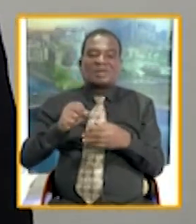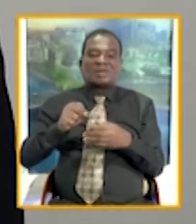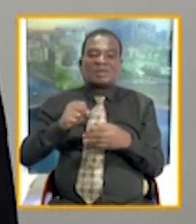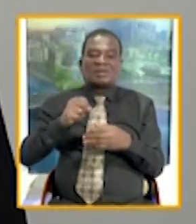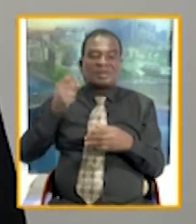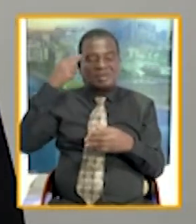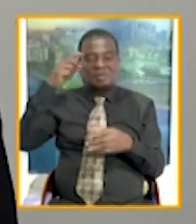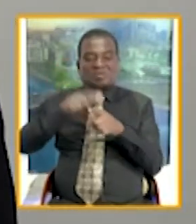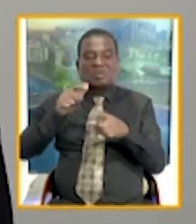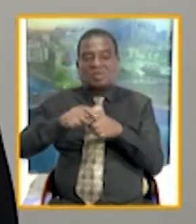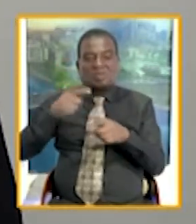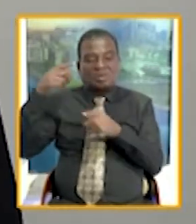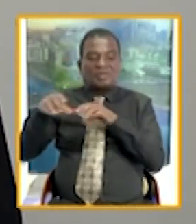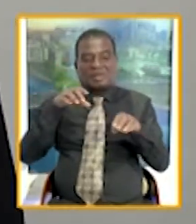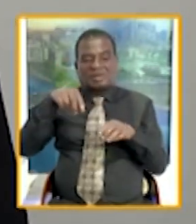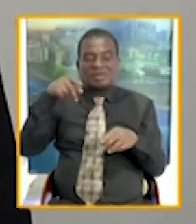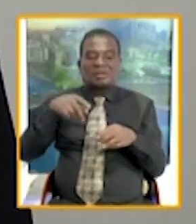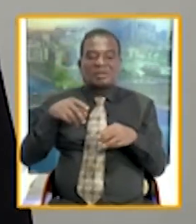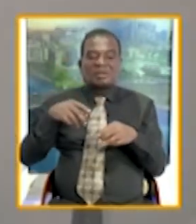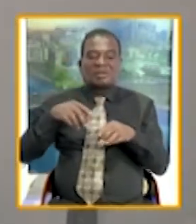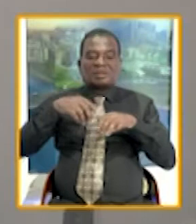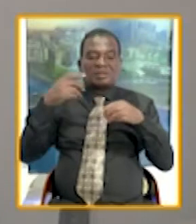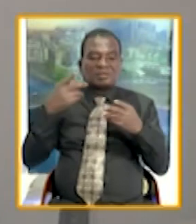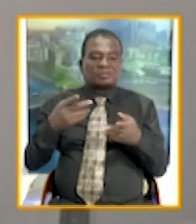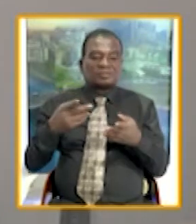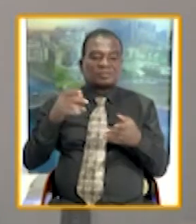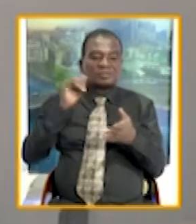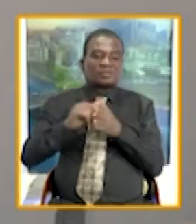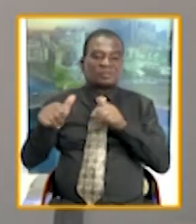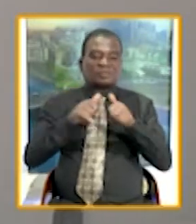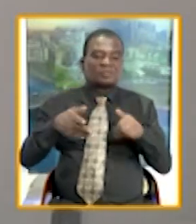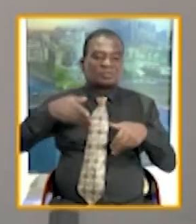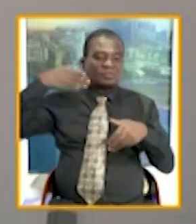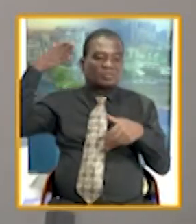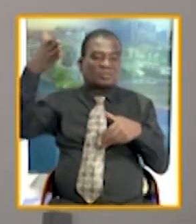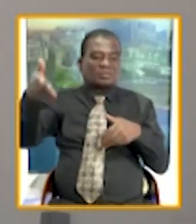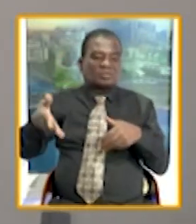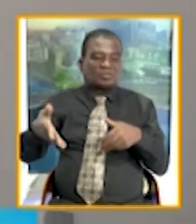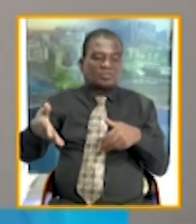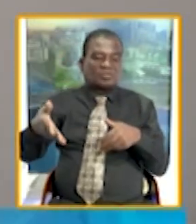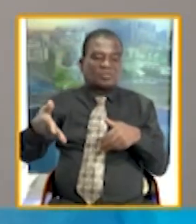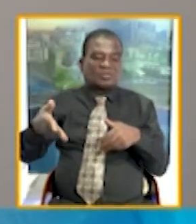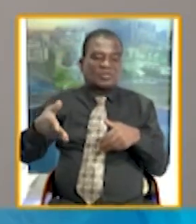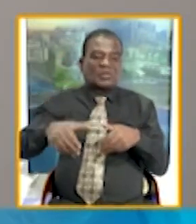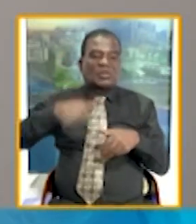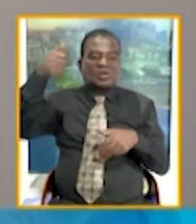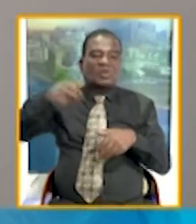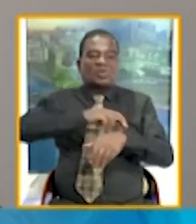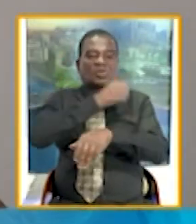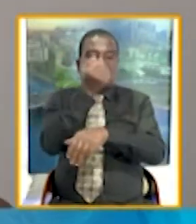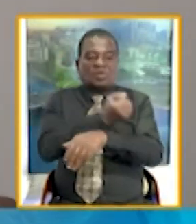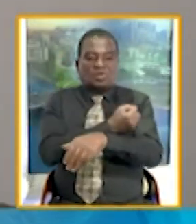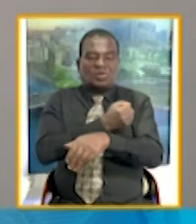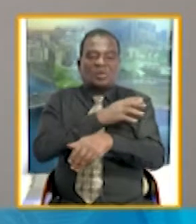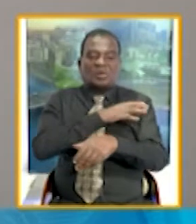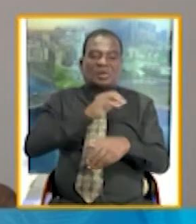encarts pour préciser que de tels propos ne participent pas à la cohésion sociale. Cette activité permettra aux instances de régulation, la Haute Autorité de la communication audiovisuelle